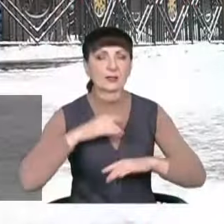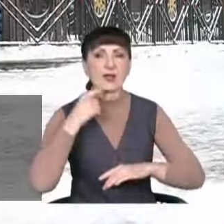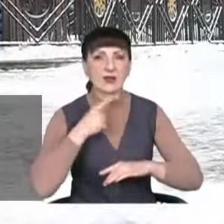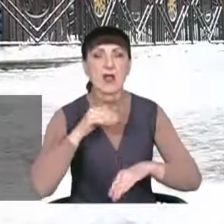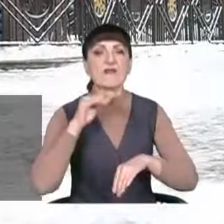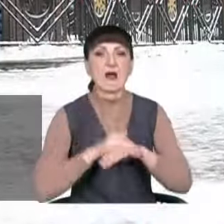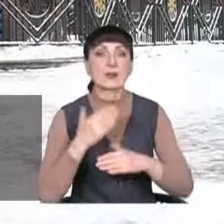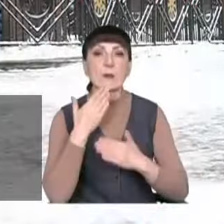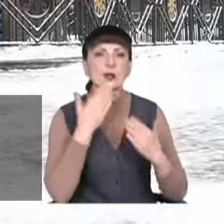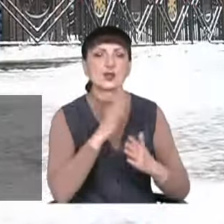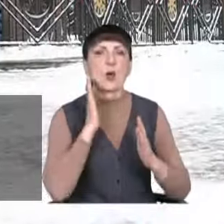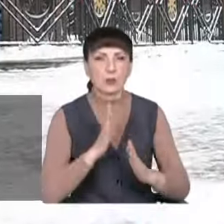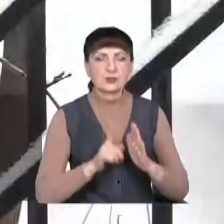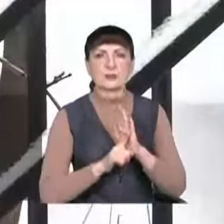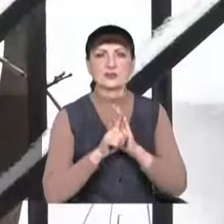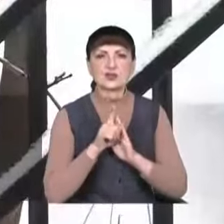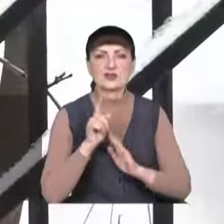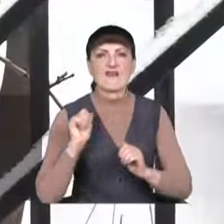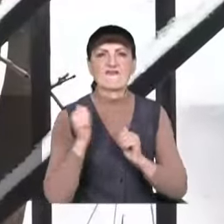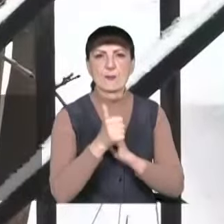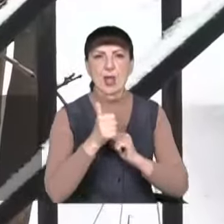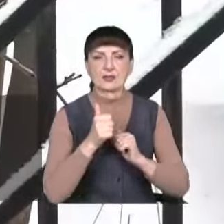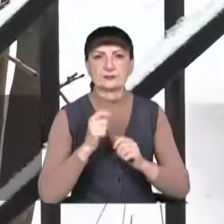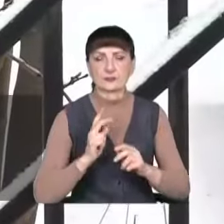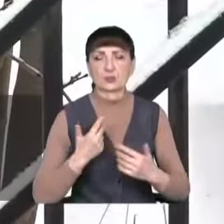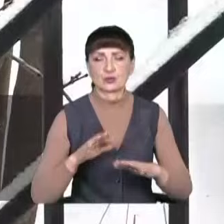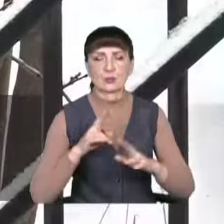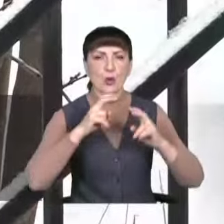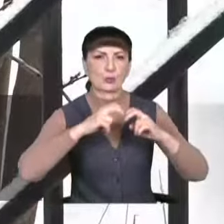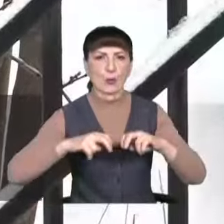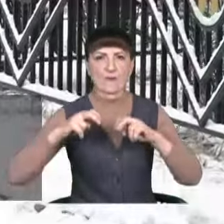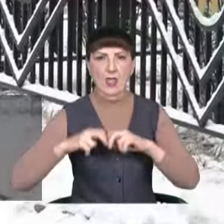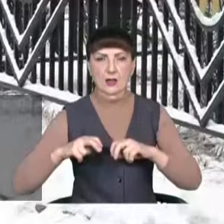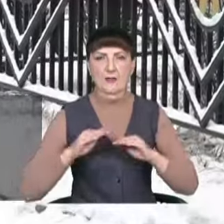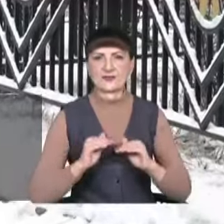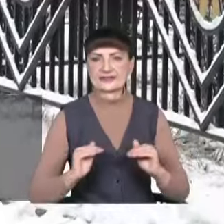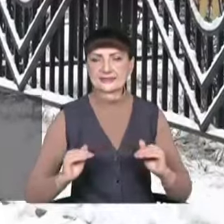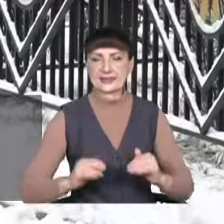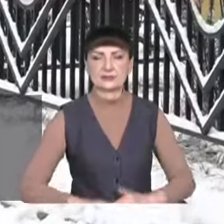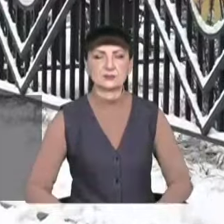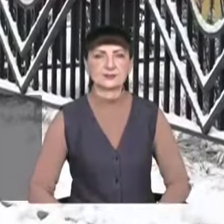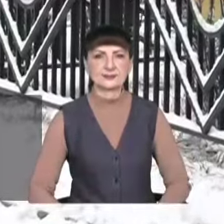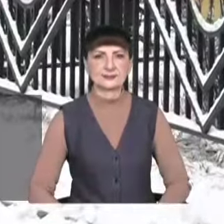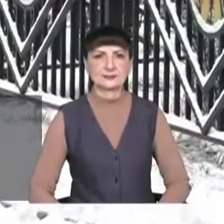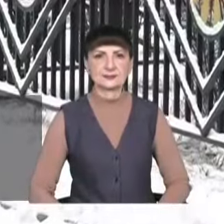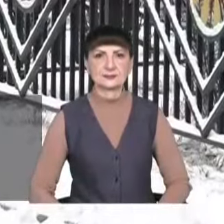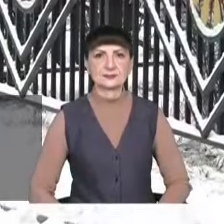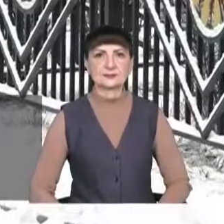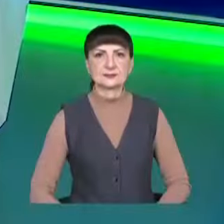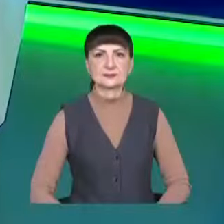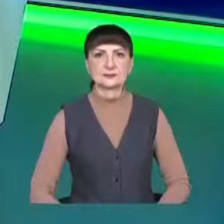по факту обращения будут инициированы внеплановые проверки в дошкольные учреждения. Аделя Кжаркенова, Мирам Исабеков, телеканал